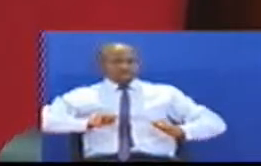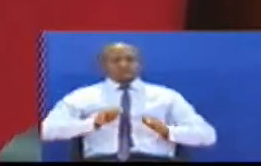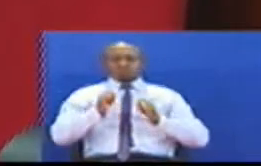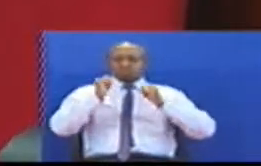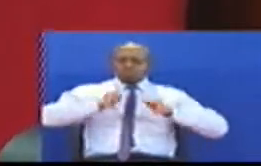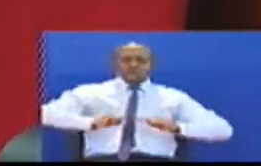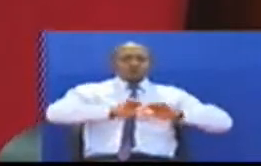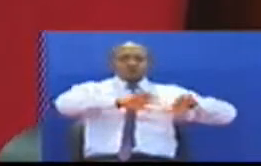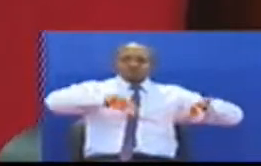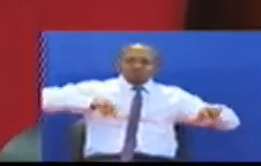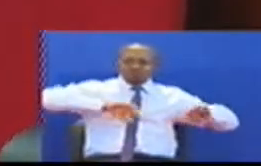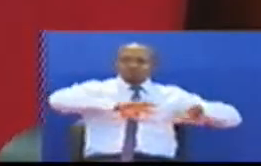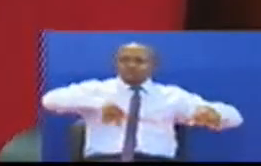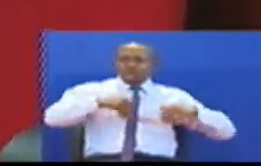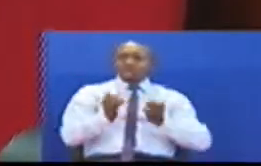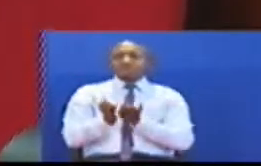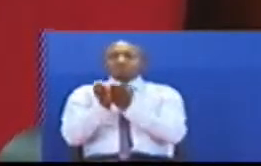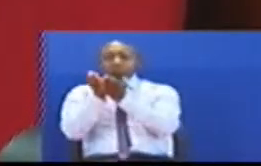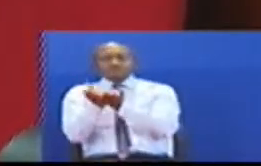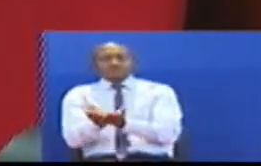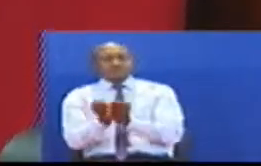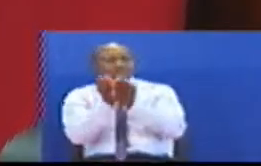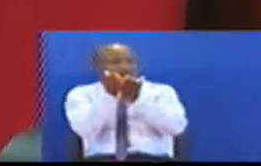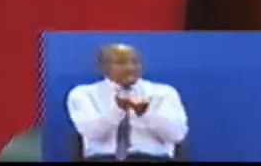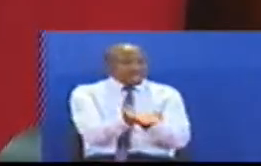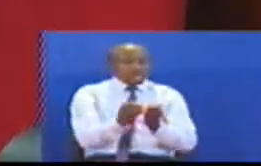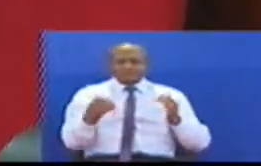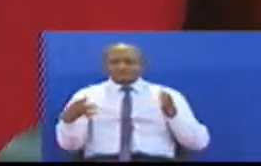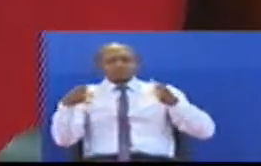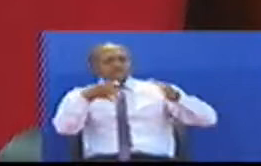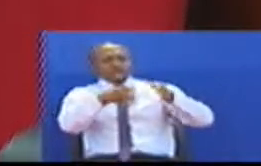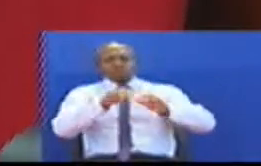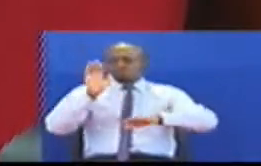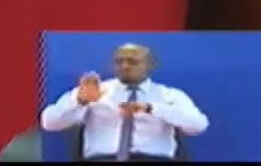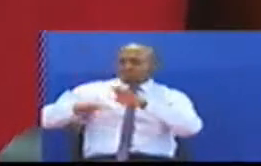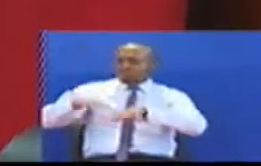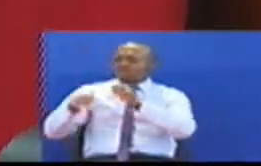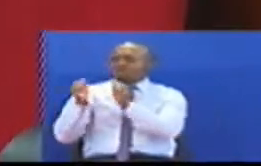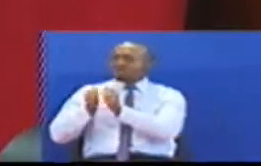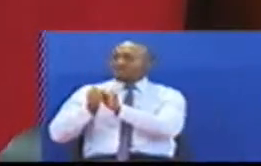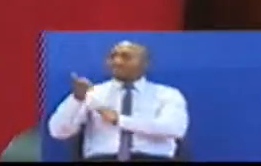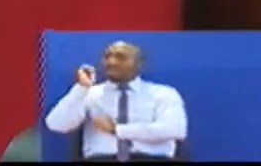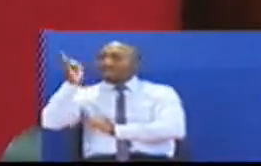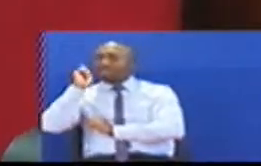utalii wa meli, utalii wa mikutano, utamaduni, malikale, ekolojia na jiolojia.